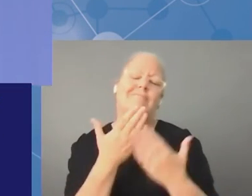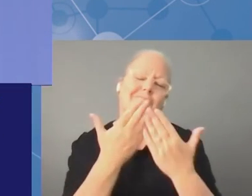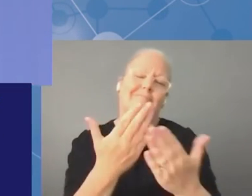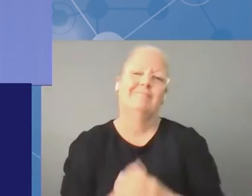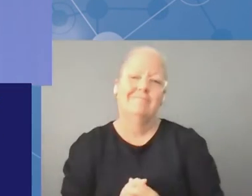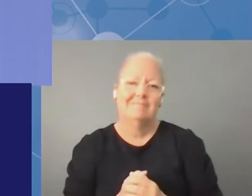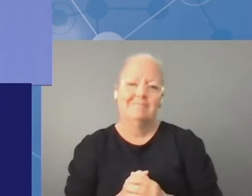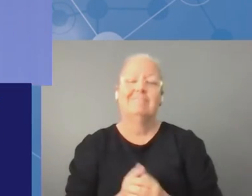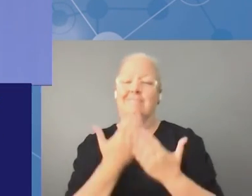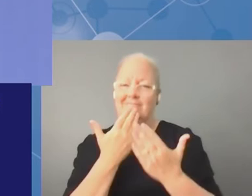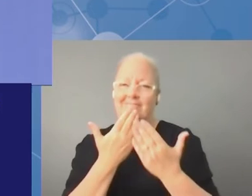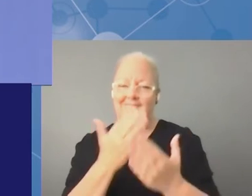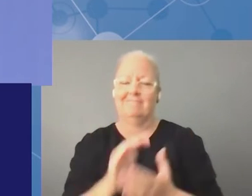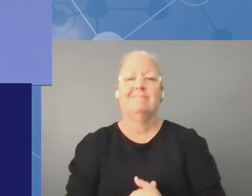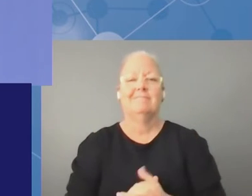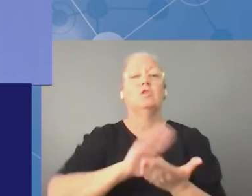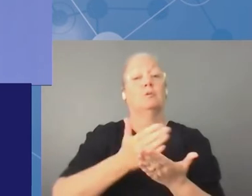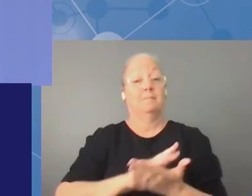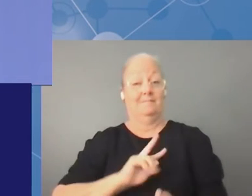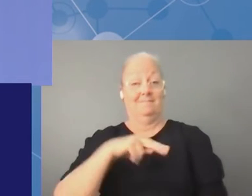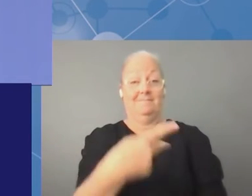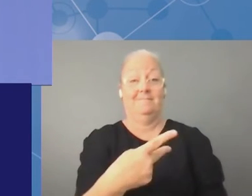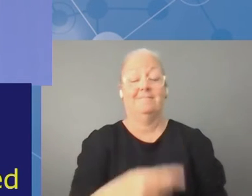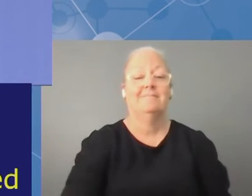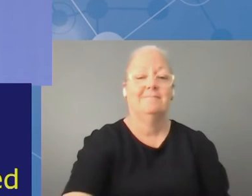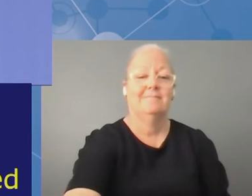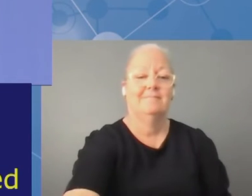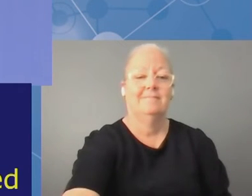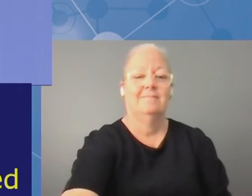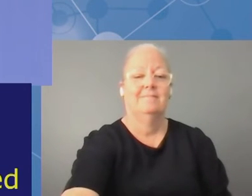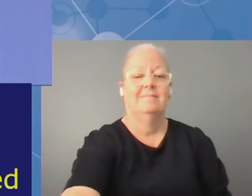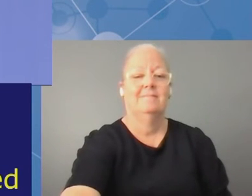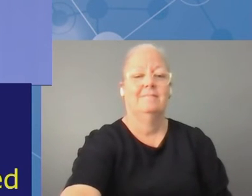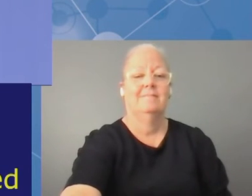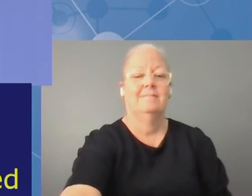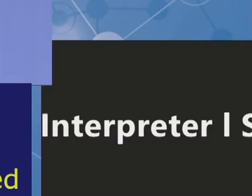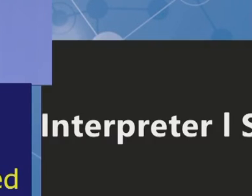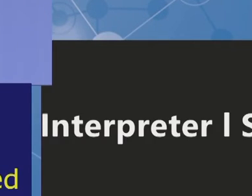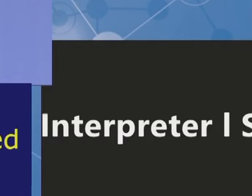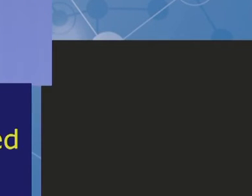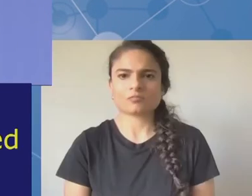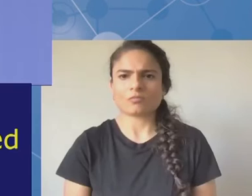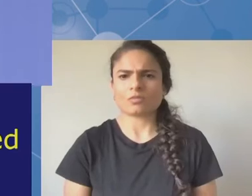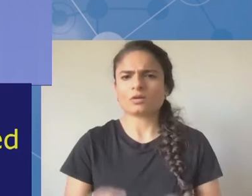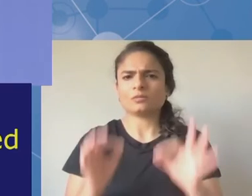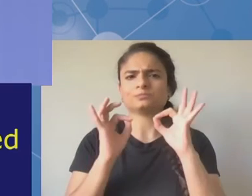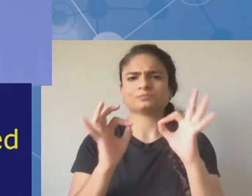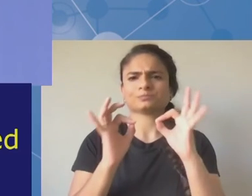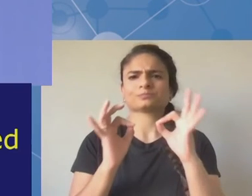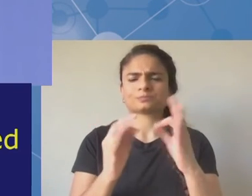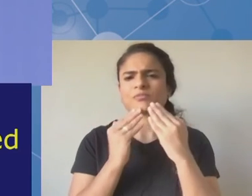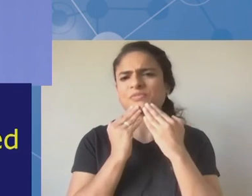участие, брать слово и непосредственно общаться с парламентариями. Спасибо. Да,